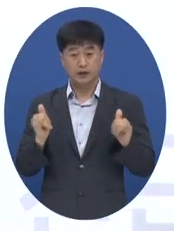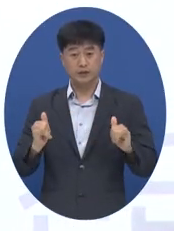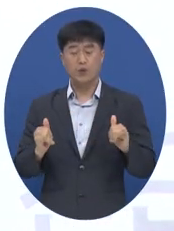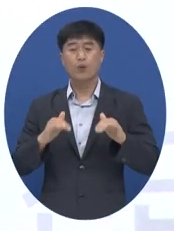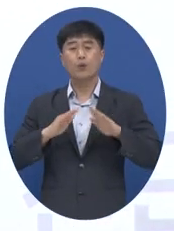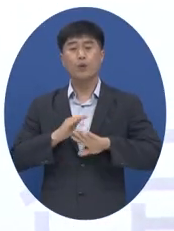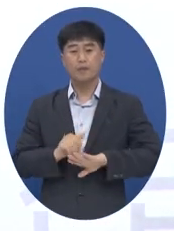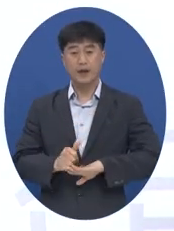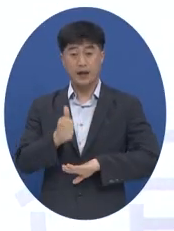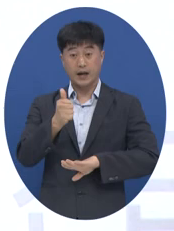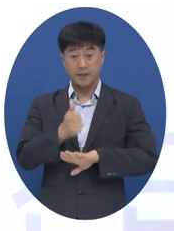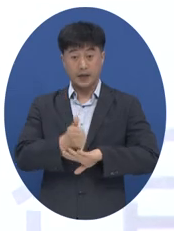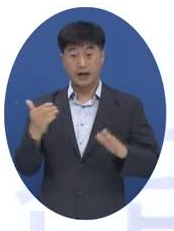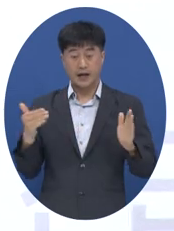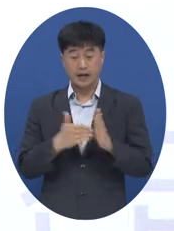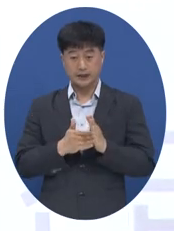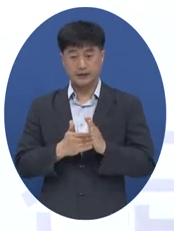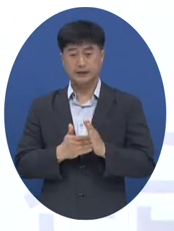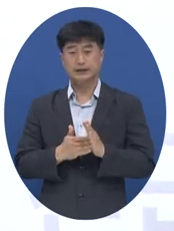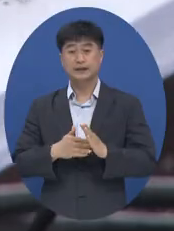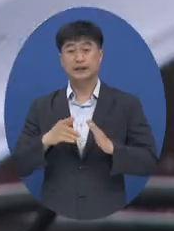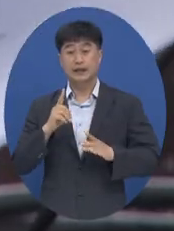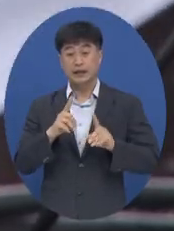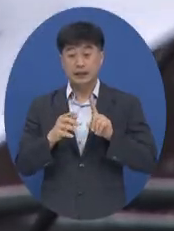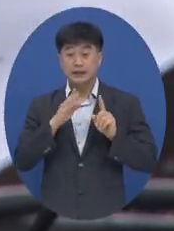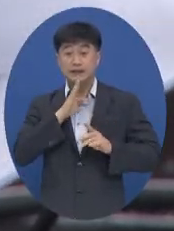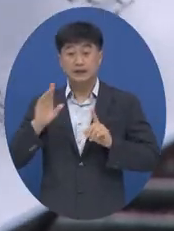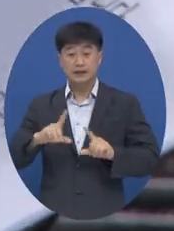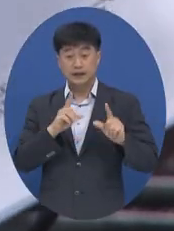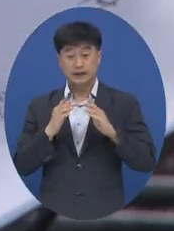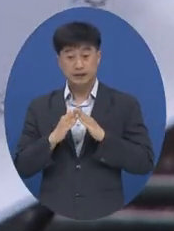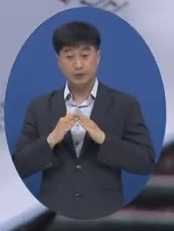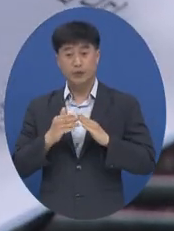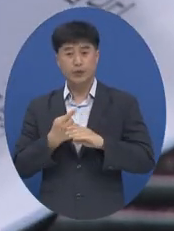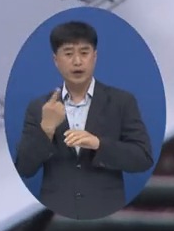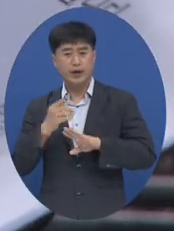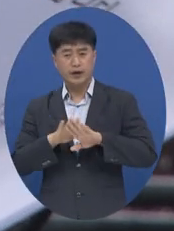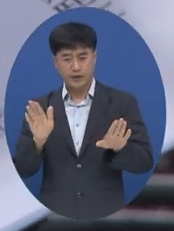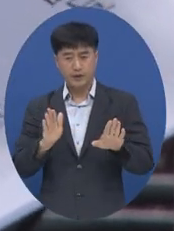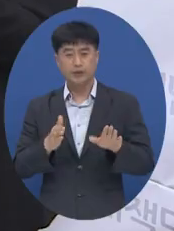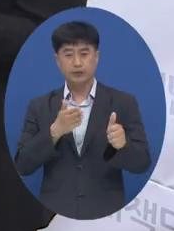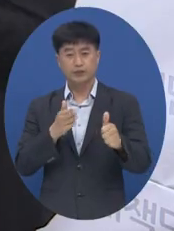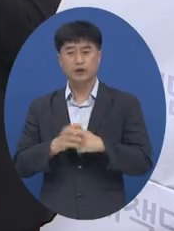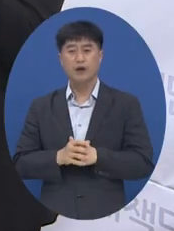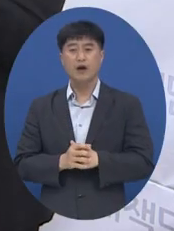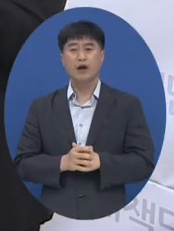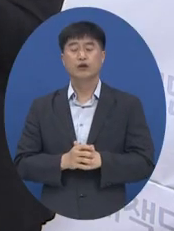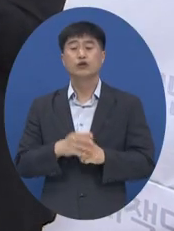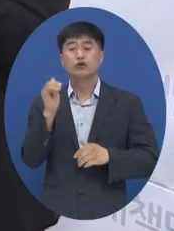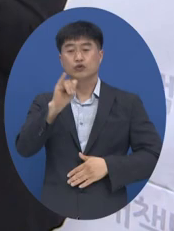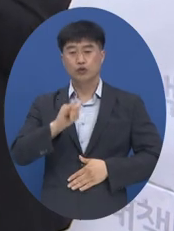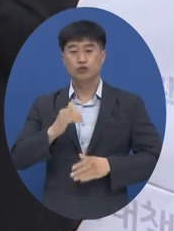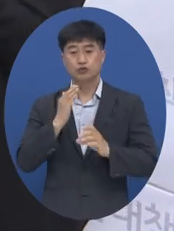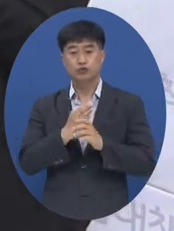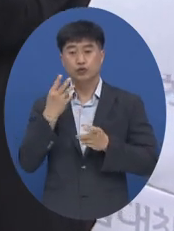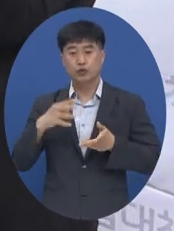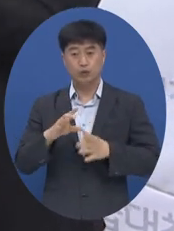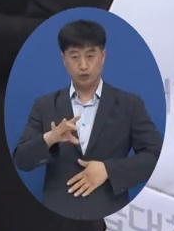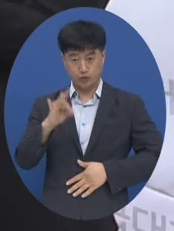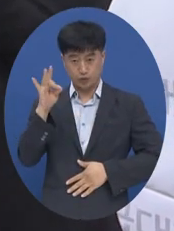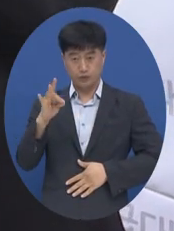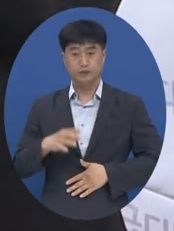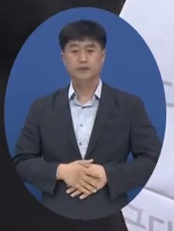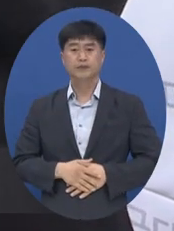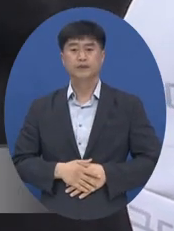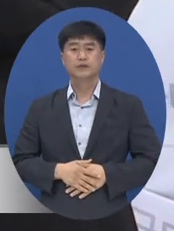모두 처분하도록 강력하게 권고했습니다. 고위공직자에 대한 다주택 처분 조치는 전국 지자체 중 경기도가